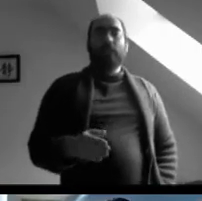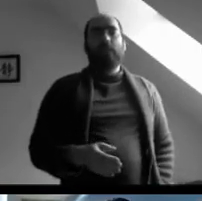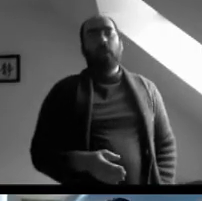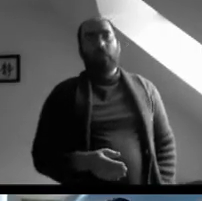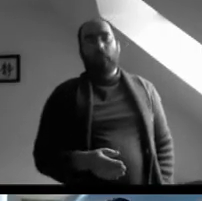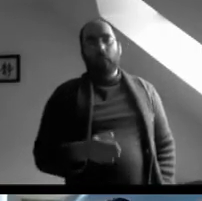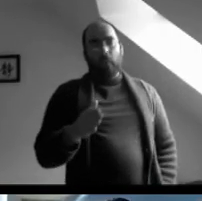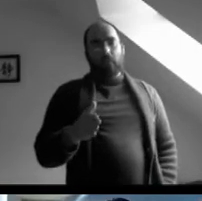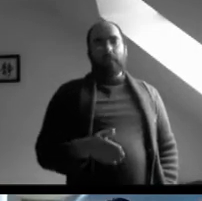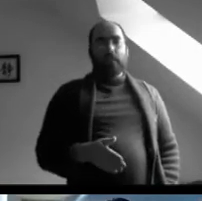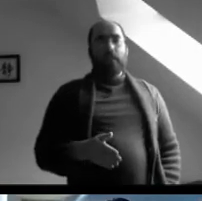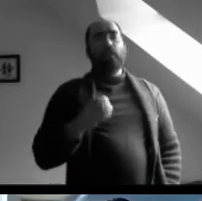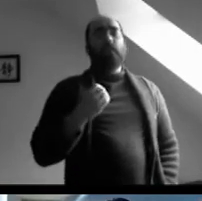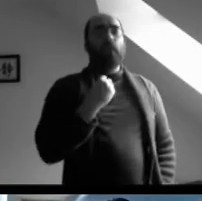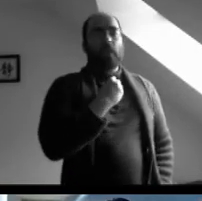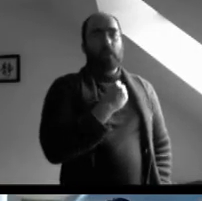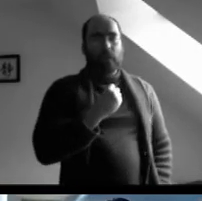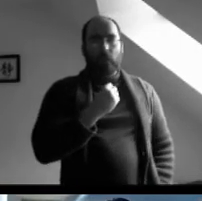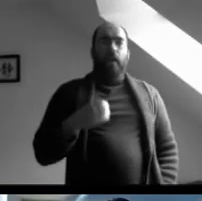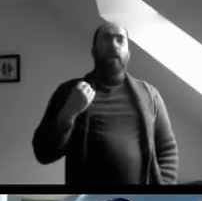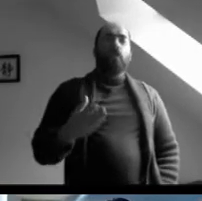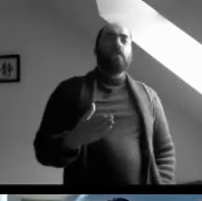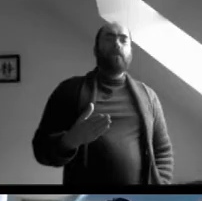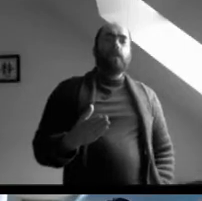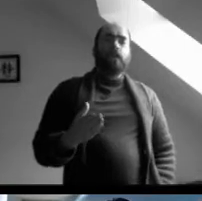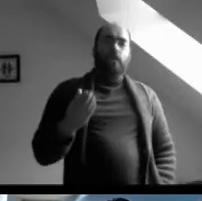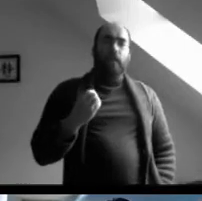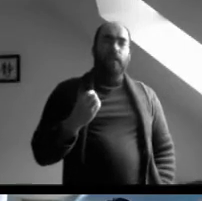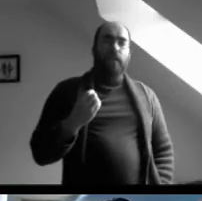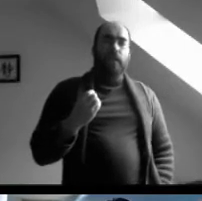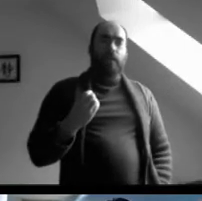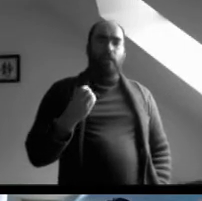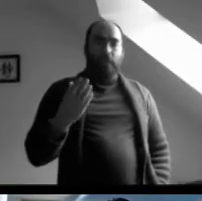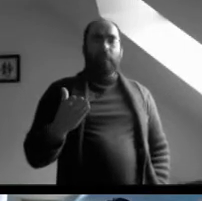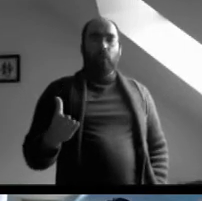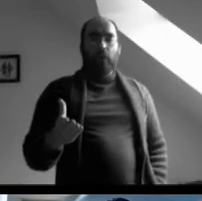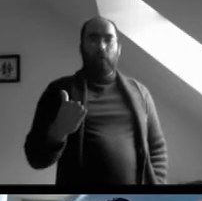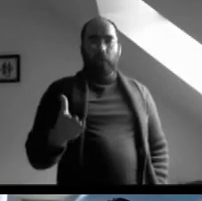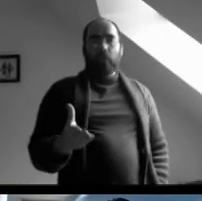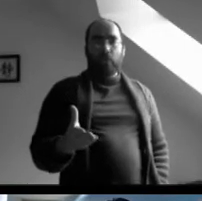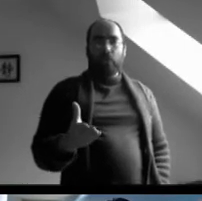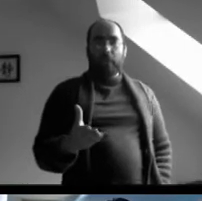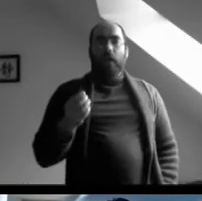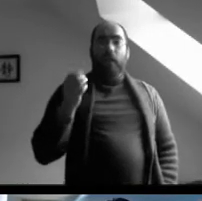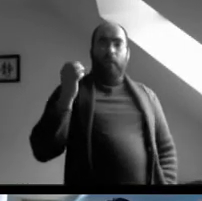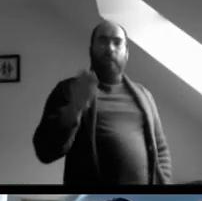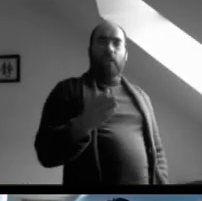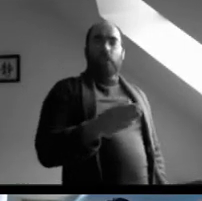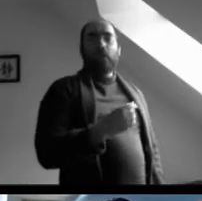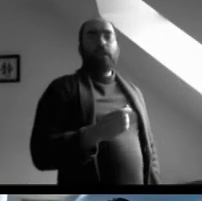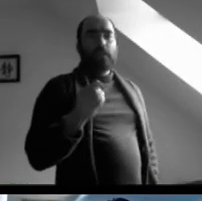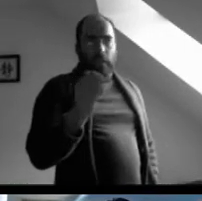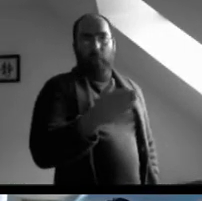l'empathie qui est propre au peuple d'Asie et qui nous fait cruellement défaut. Elle a ressenti dans la chair le drame cruel de perdre ceux qu'on aime. Elle a partagé